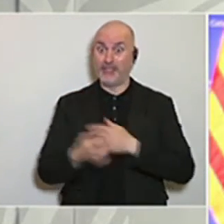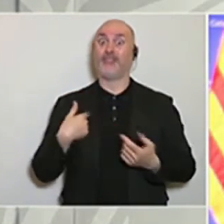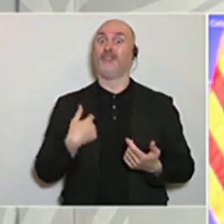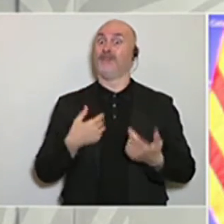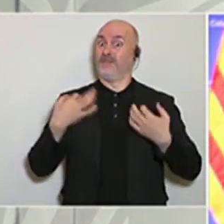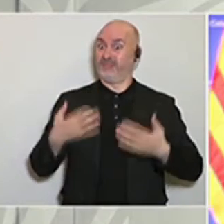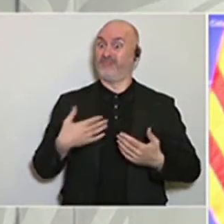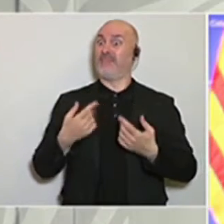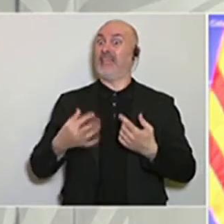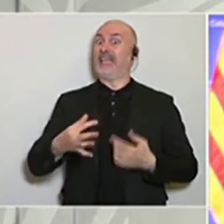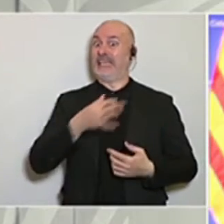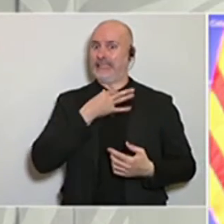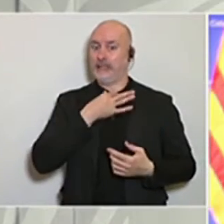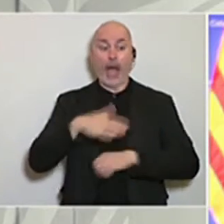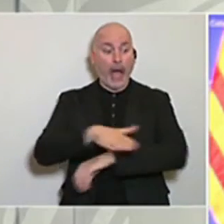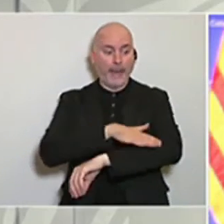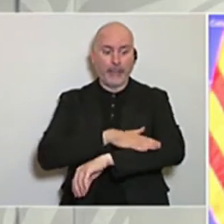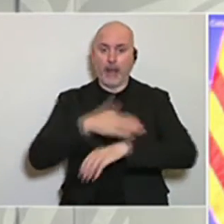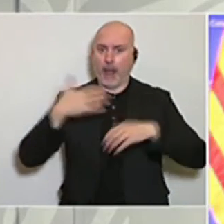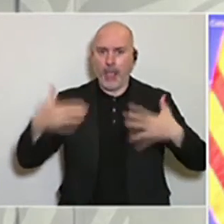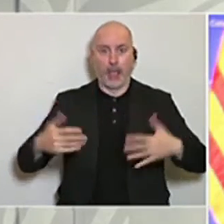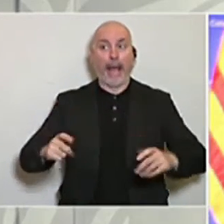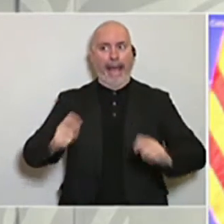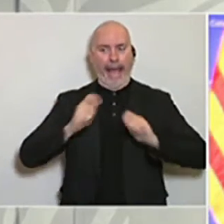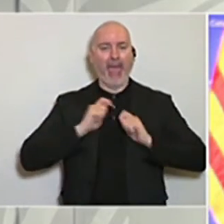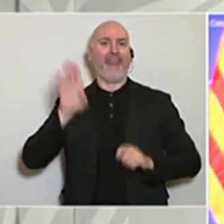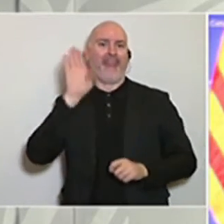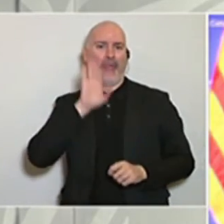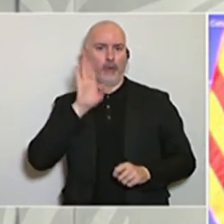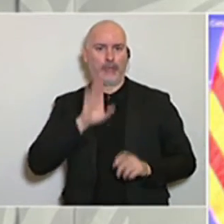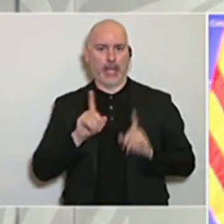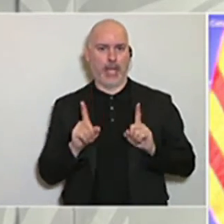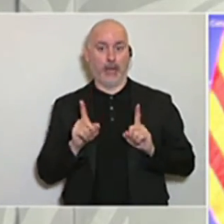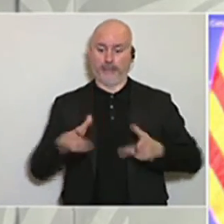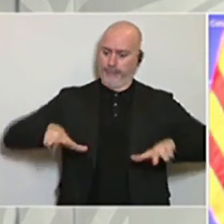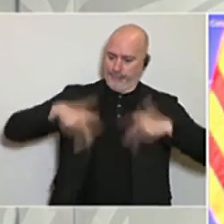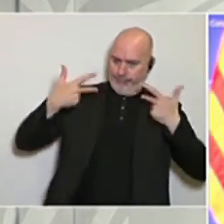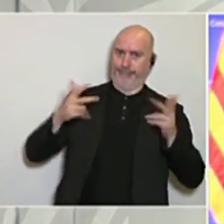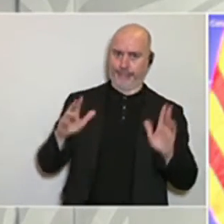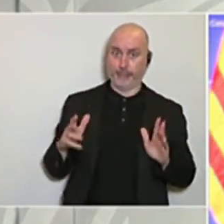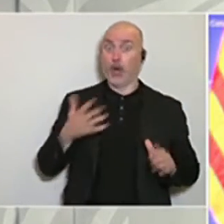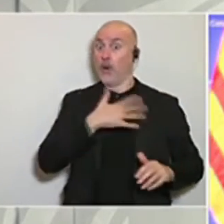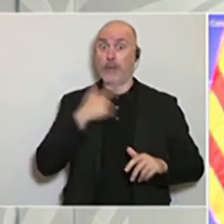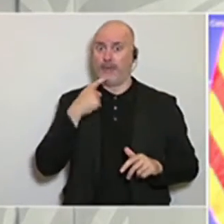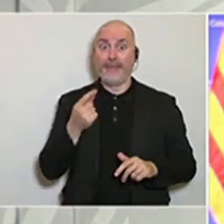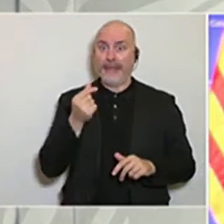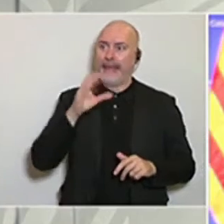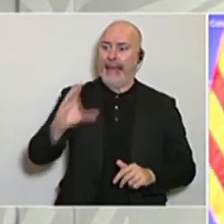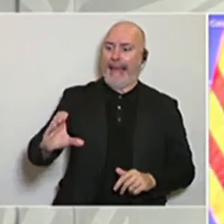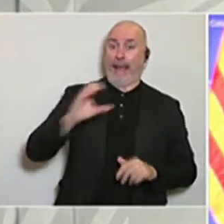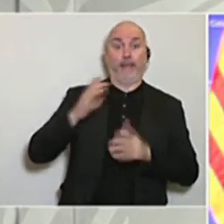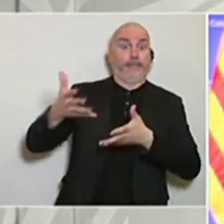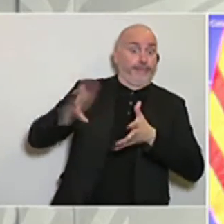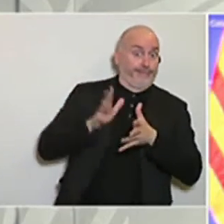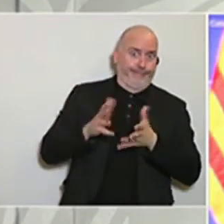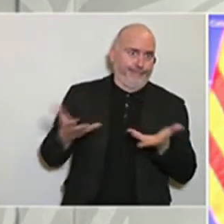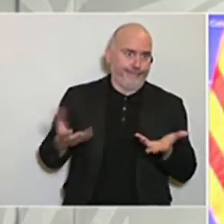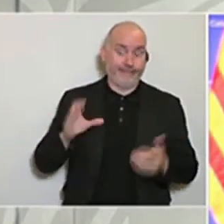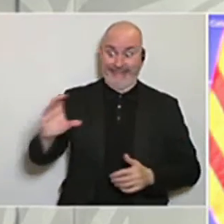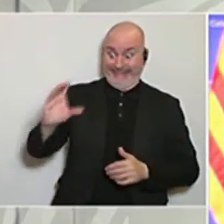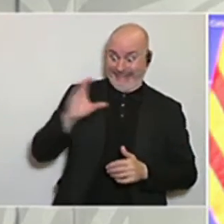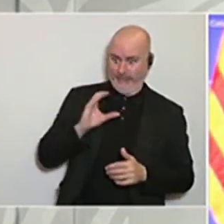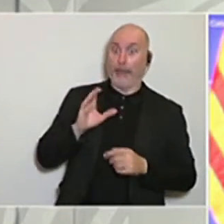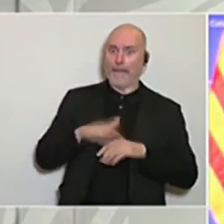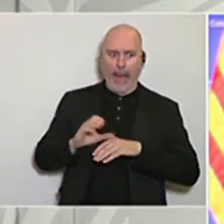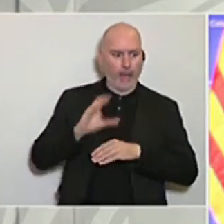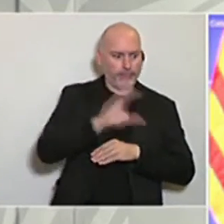administracions s'endeutin, es puguin endeutar i per tant injectin diners a l'economia, injectin diners a